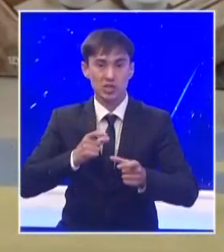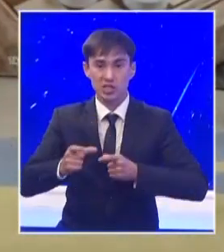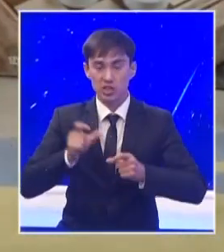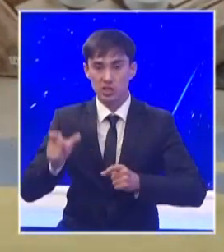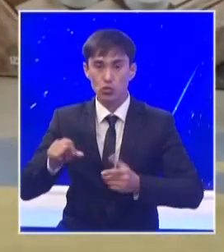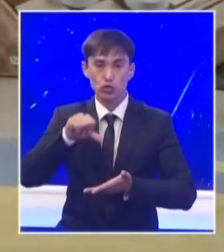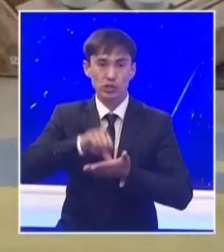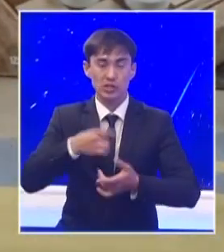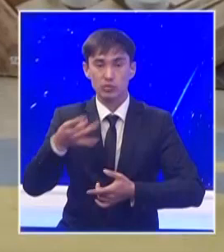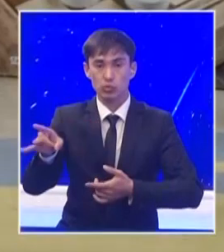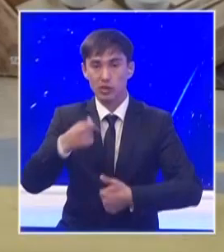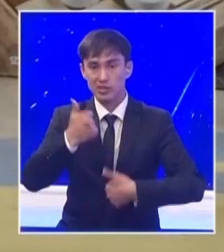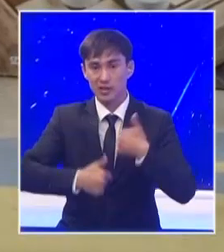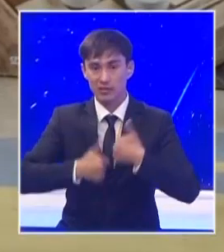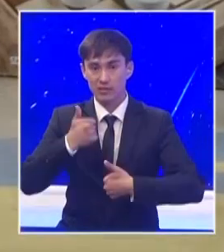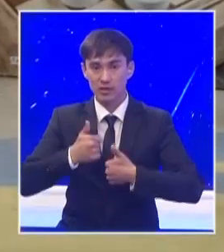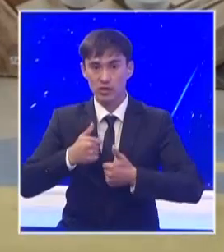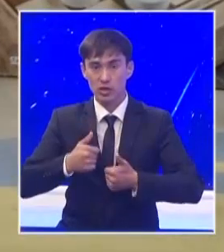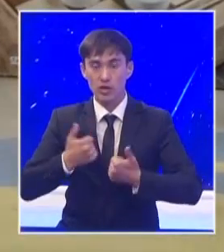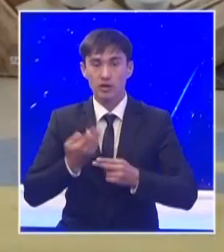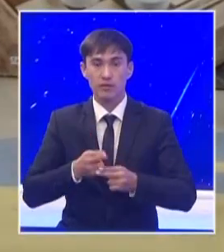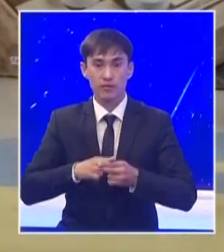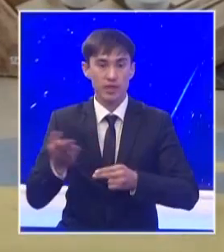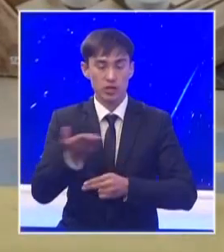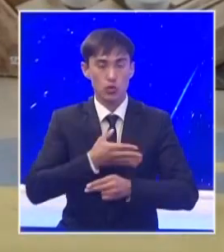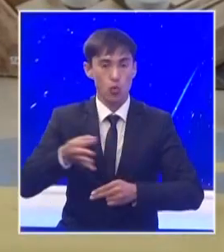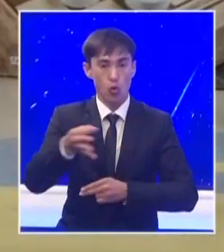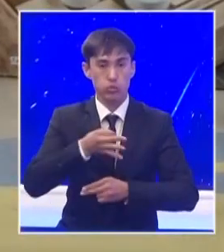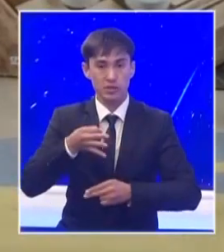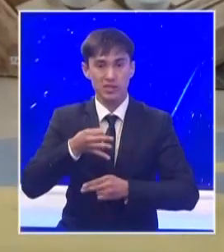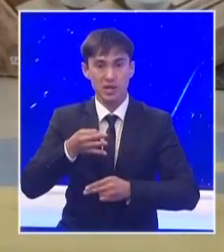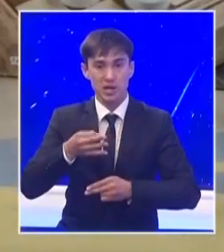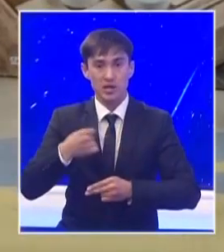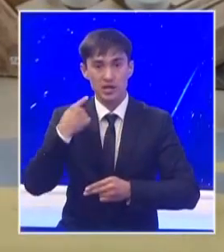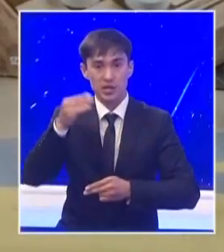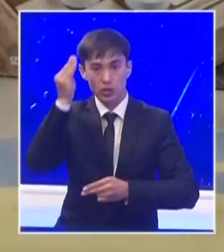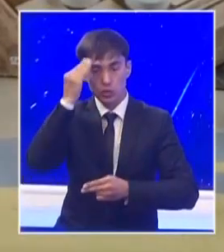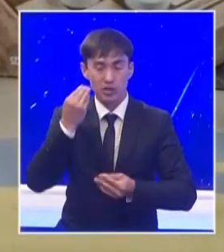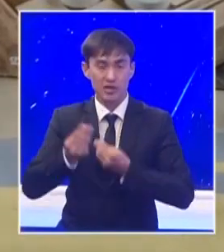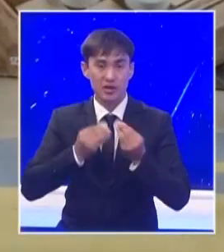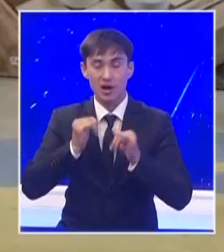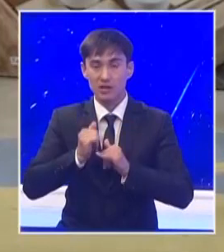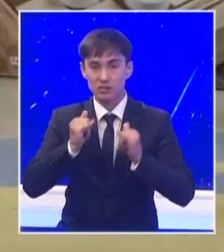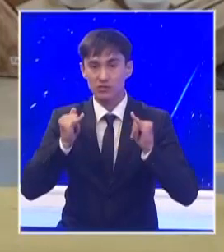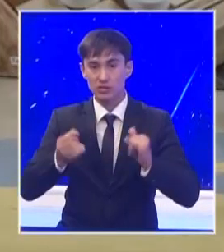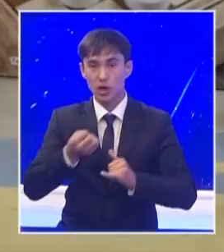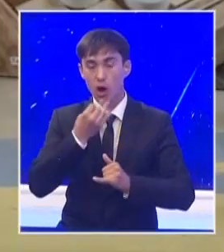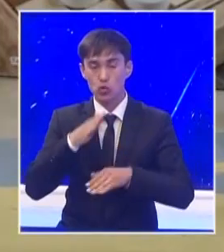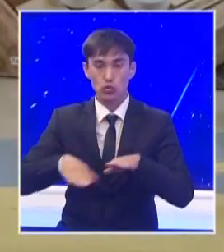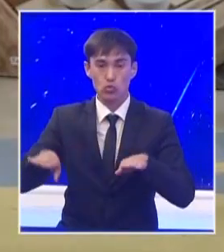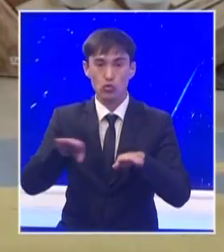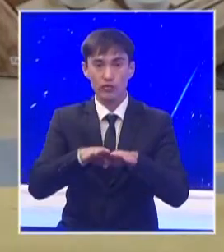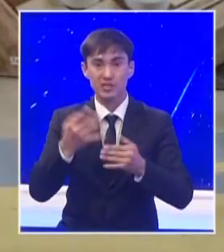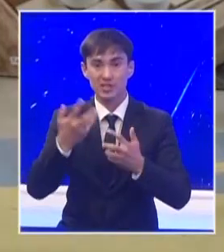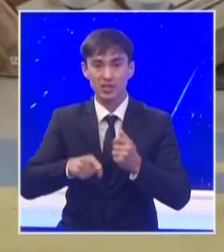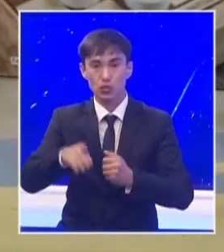участия в республиканских соревнованиях. К слову, в нашей области эта интеллектуальная игра развивается на хорошем уровне.